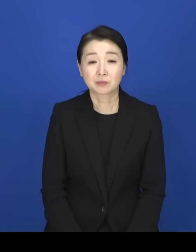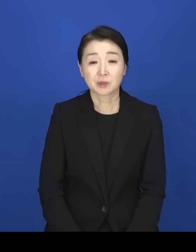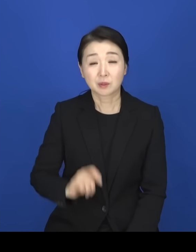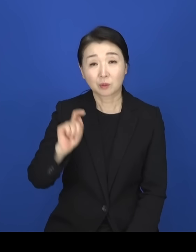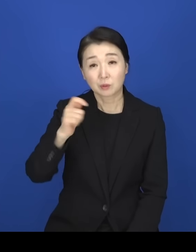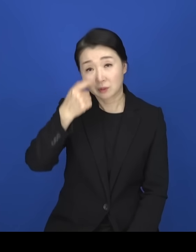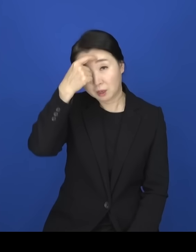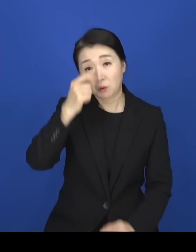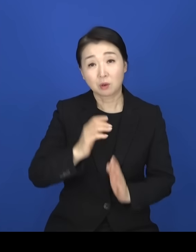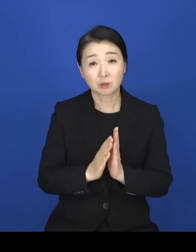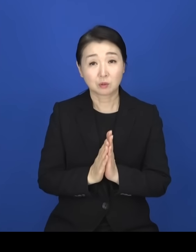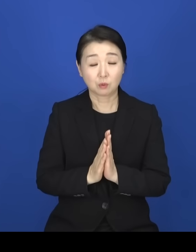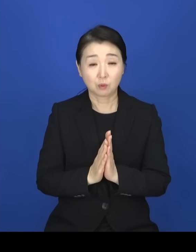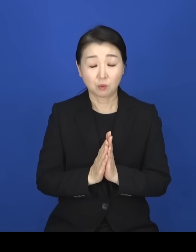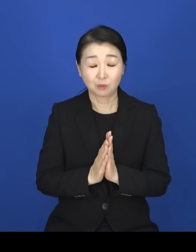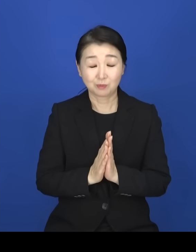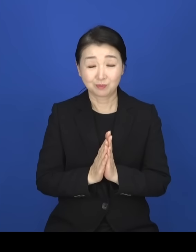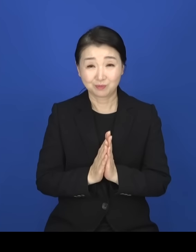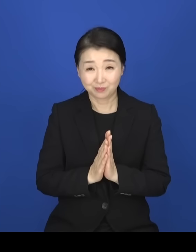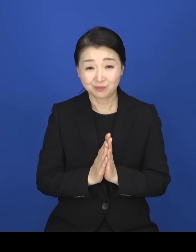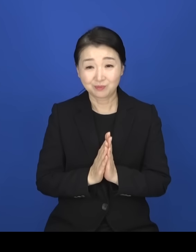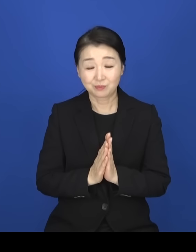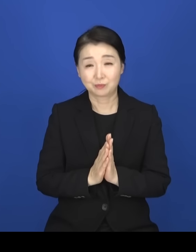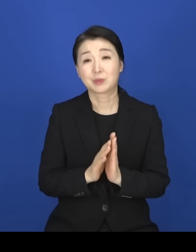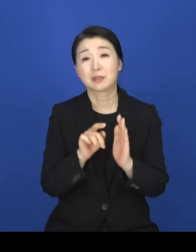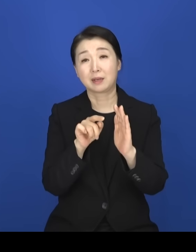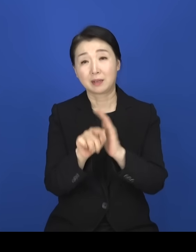기도를 문을 열고 나가는데